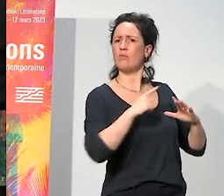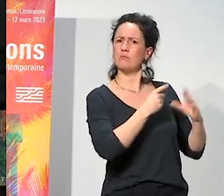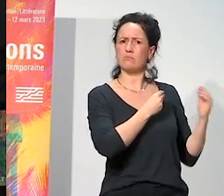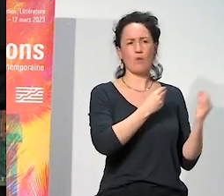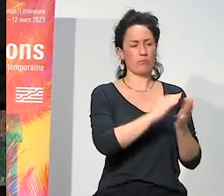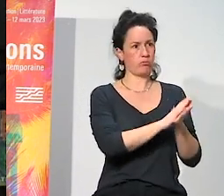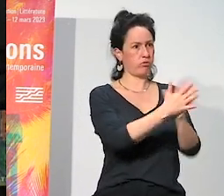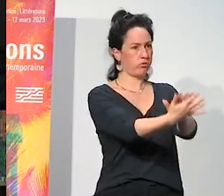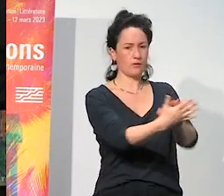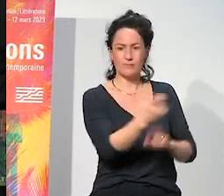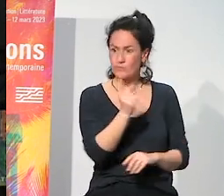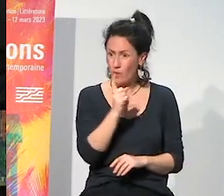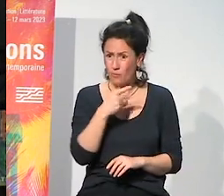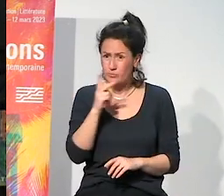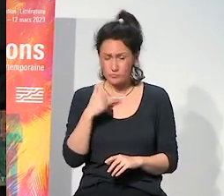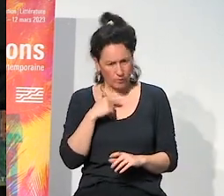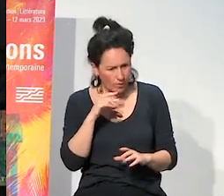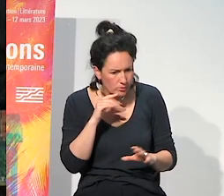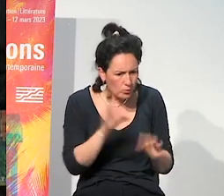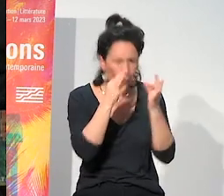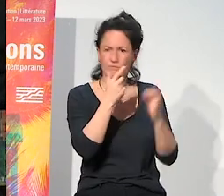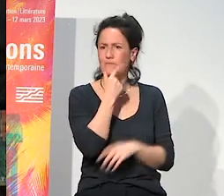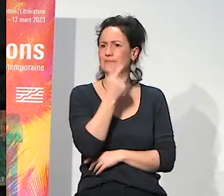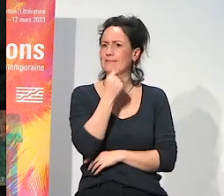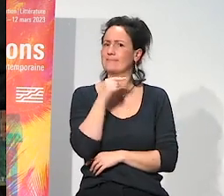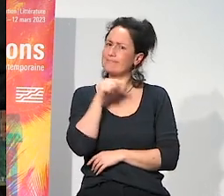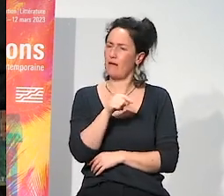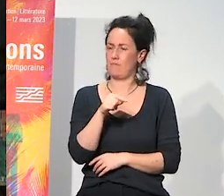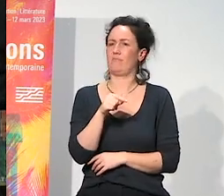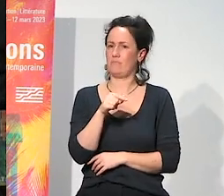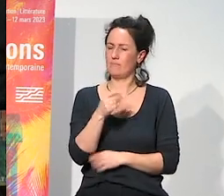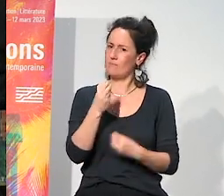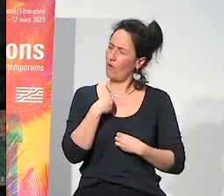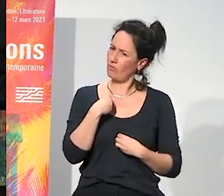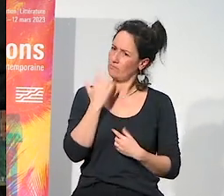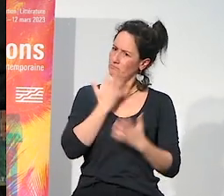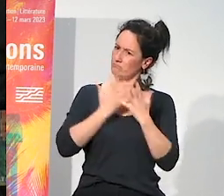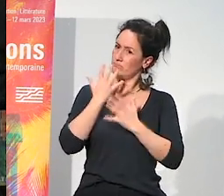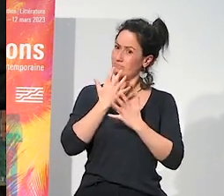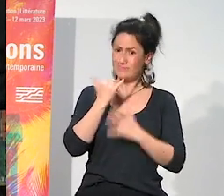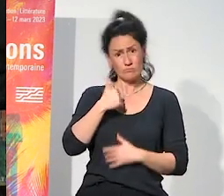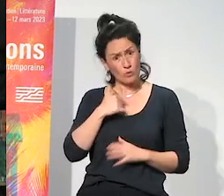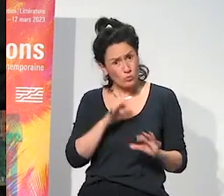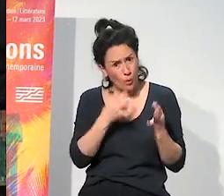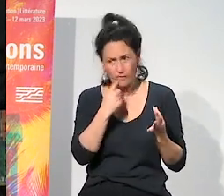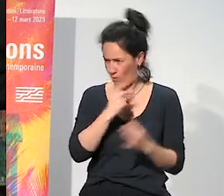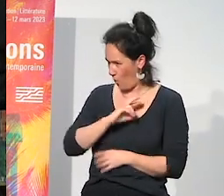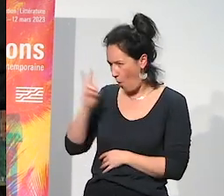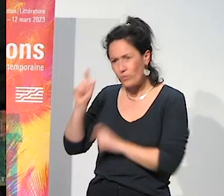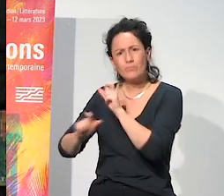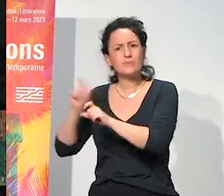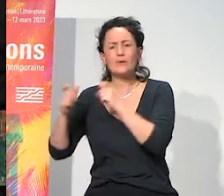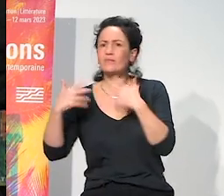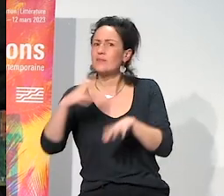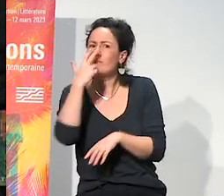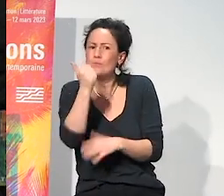l'ai trouvé facilement. Ça, ça me trouble. Parce que je me dis, si moi, j'ai trouvé ça, d'autres gens l'ont lu, je ne